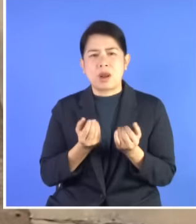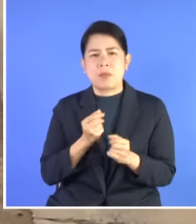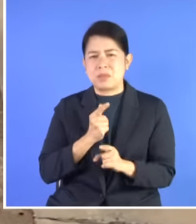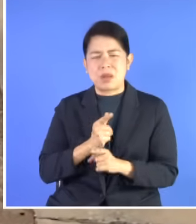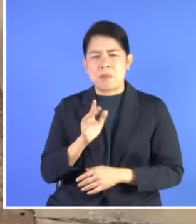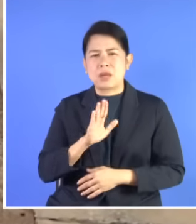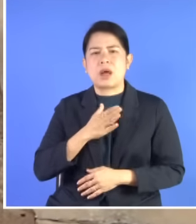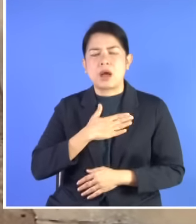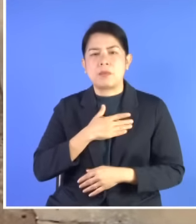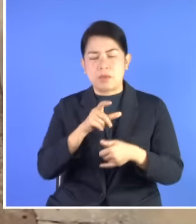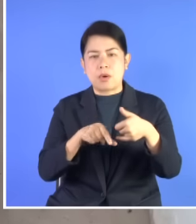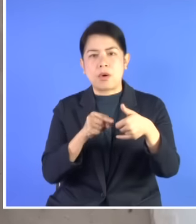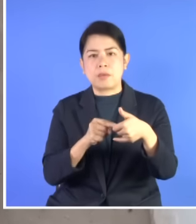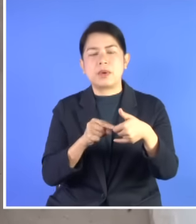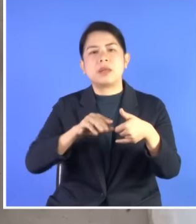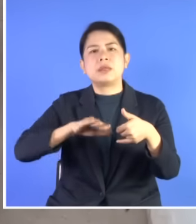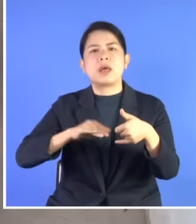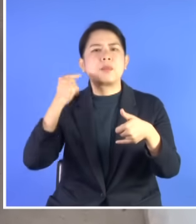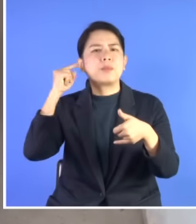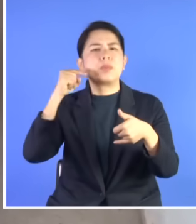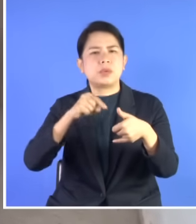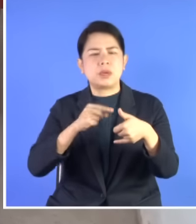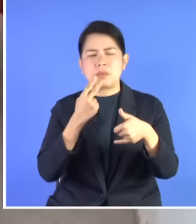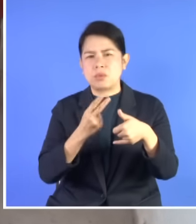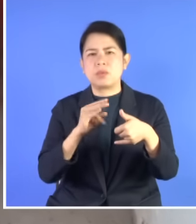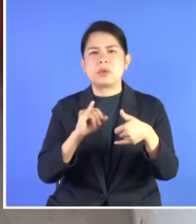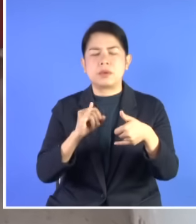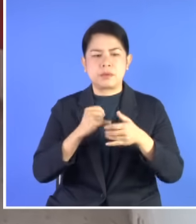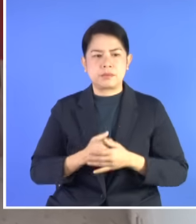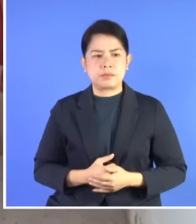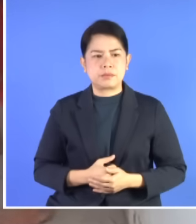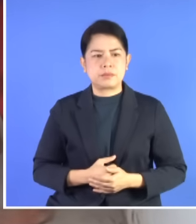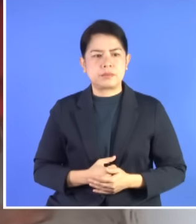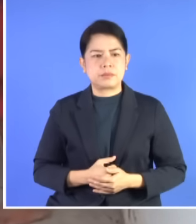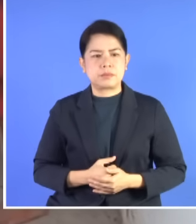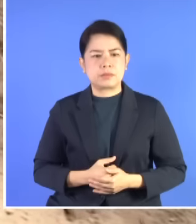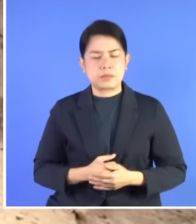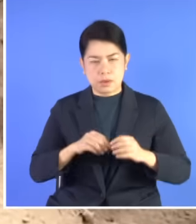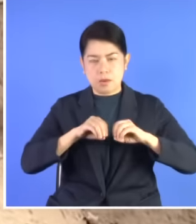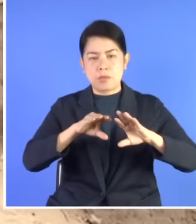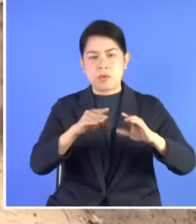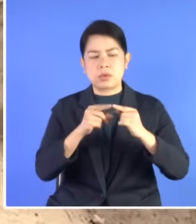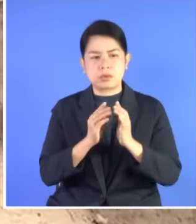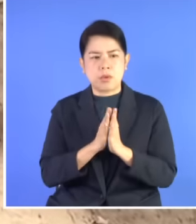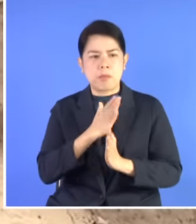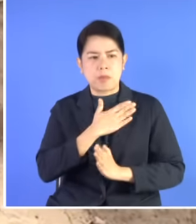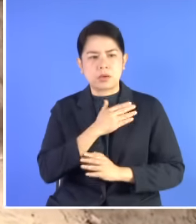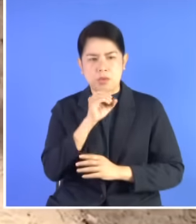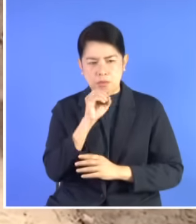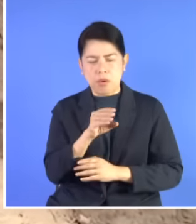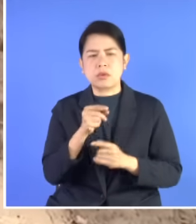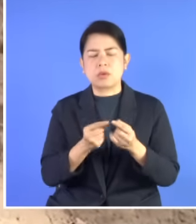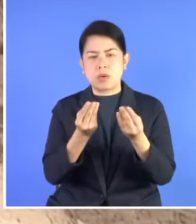ญิงเกรงว่าจะมีปัญหาในสายตาของญาติโย ม นี่ท่านก็โพสต์มาแบบนี้นะครับบอกให้สังคมได้